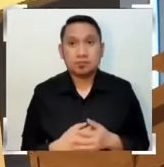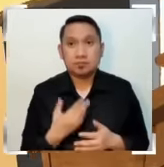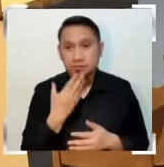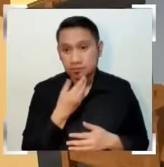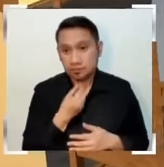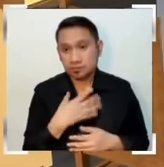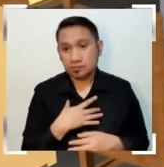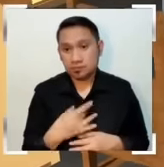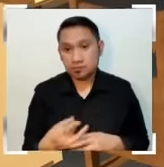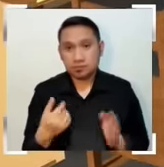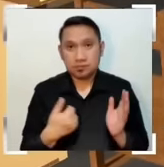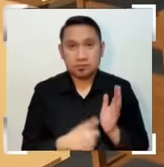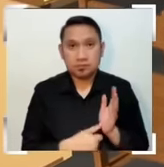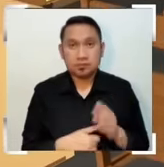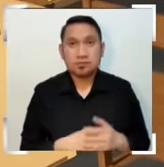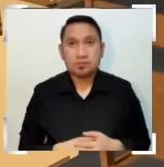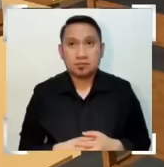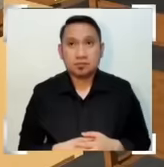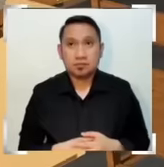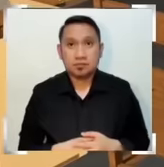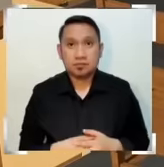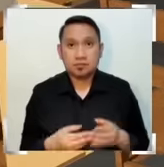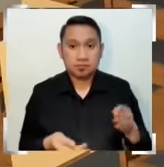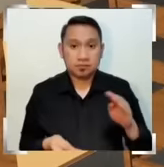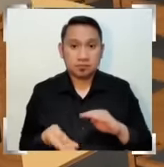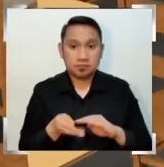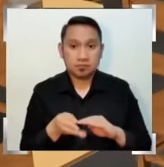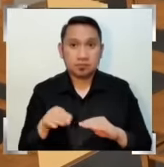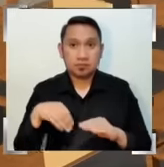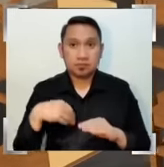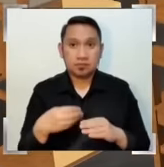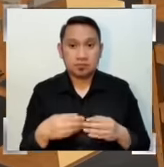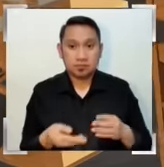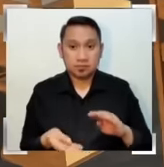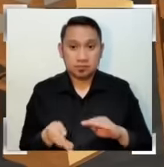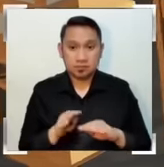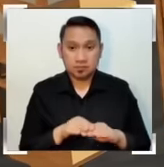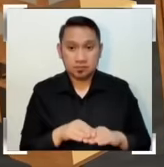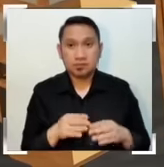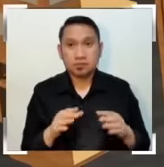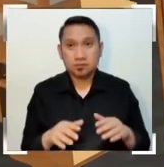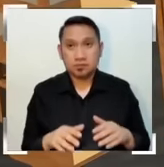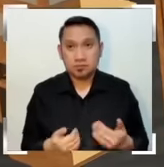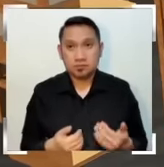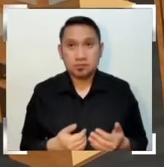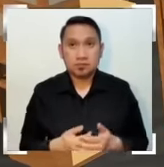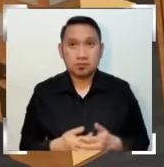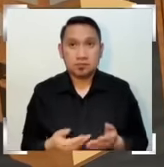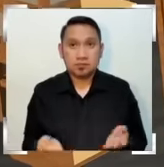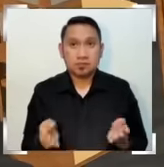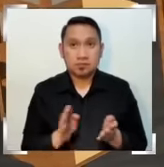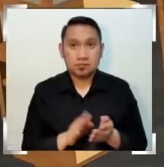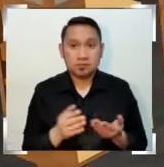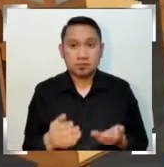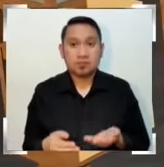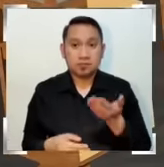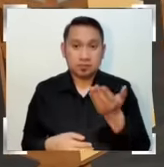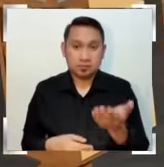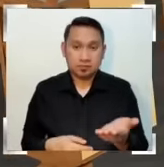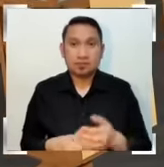iboto. Itupi ang balota kung paano ito natanggap at saka ibalik ito sa